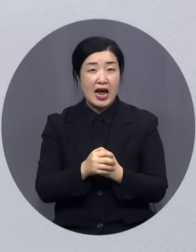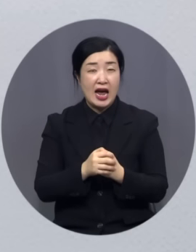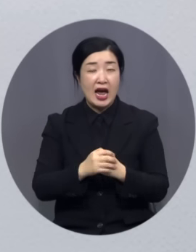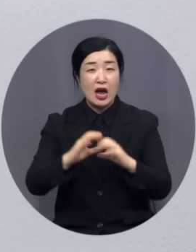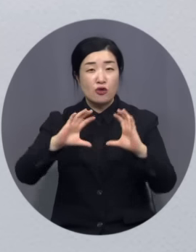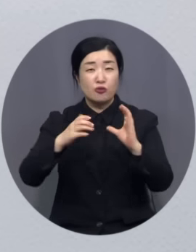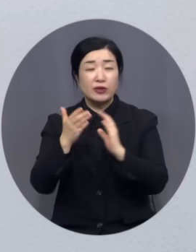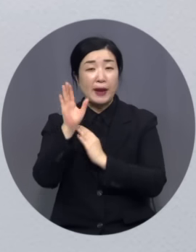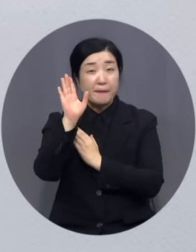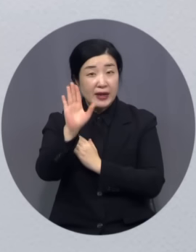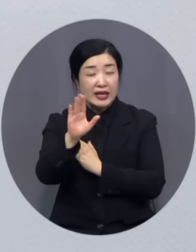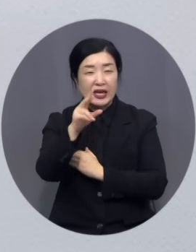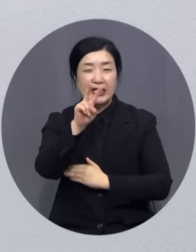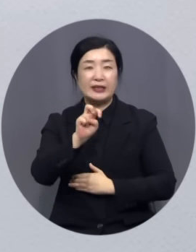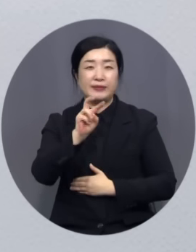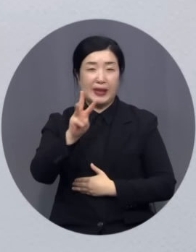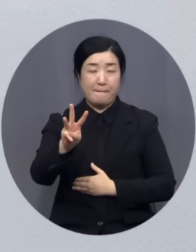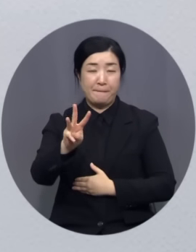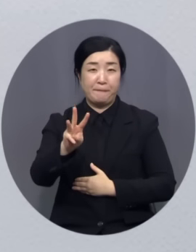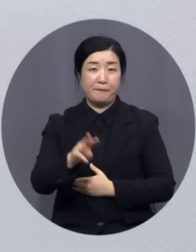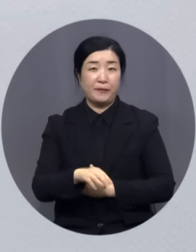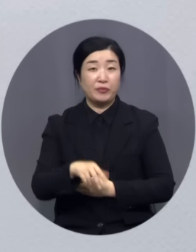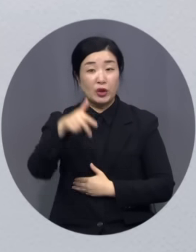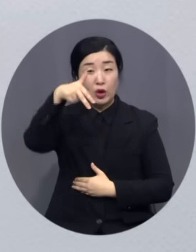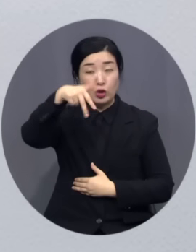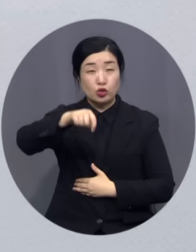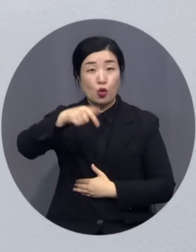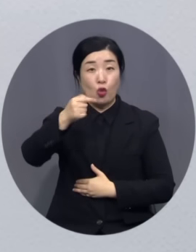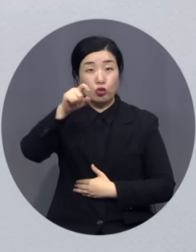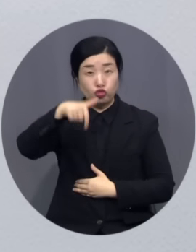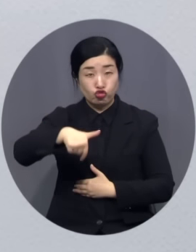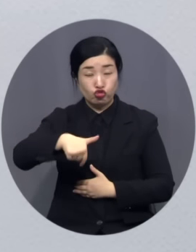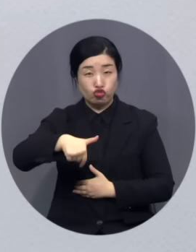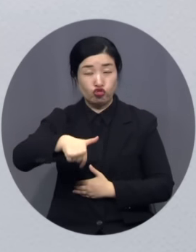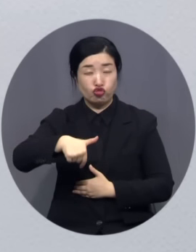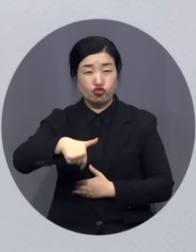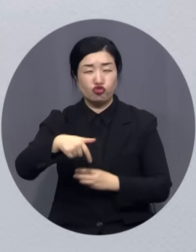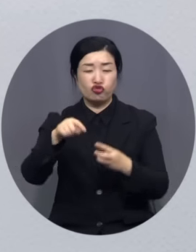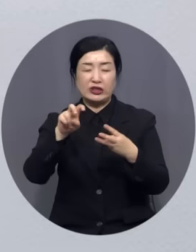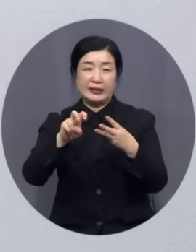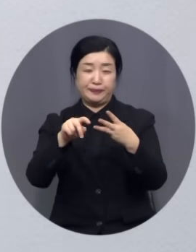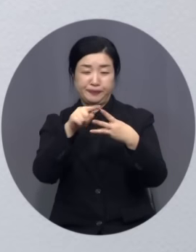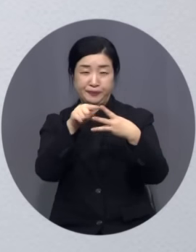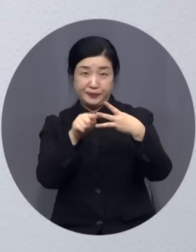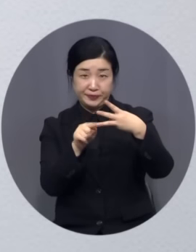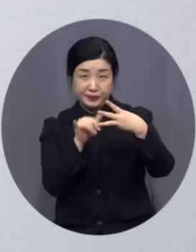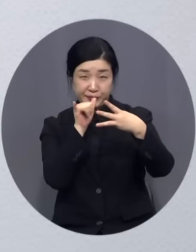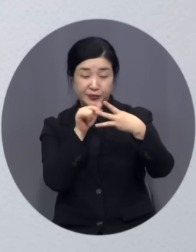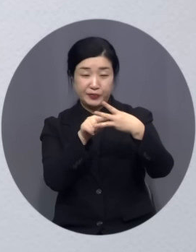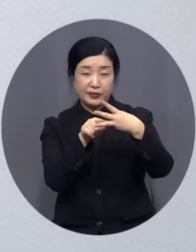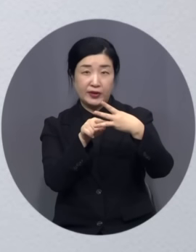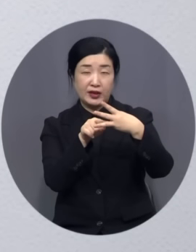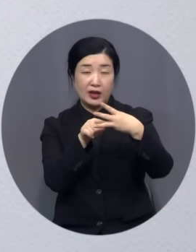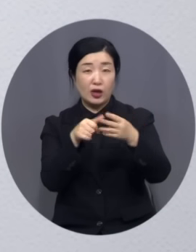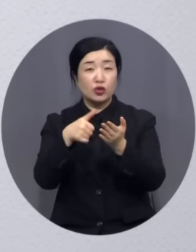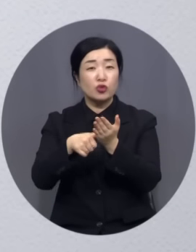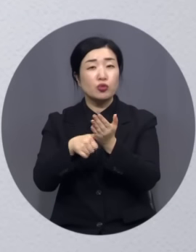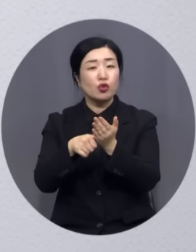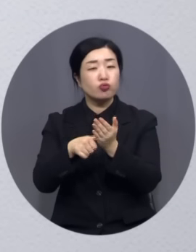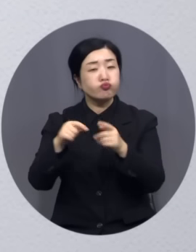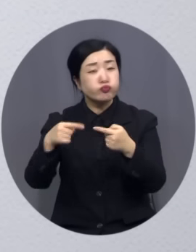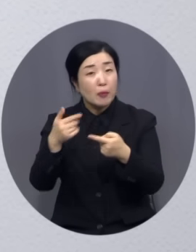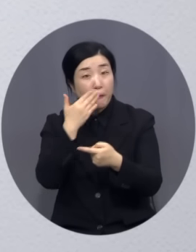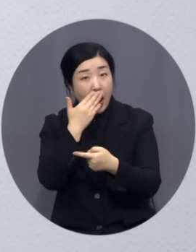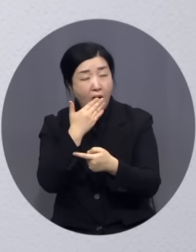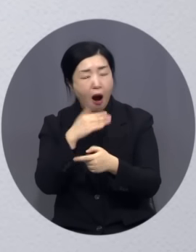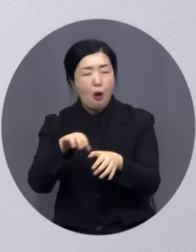미래 23% 조국 혁신당 20% 이었습니다 투표 참여 의향은